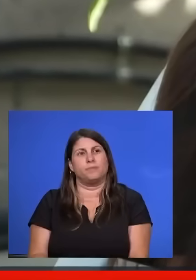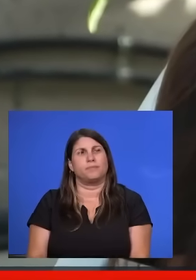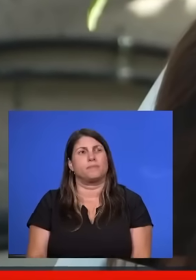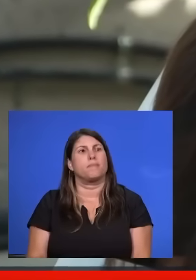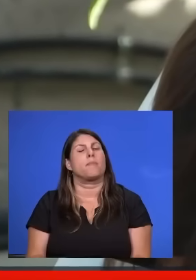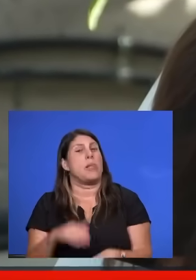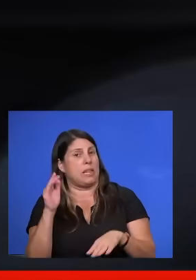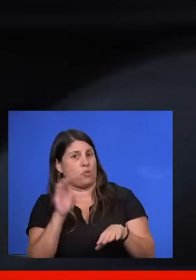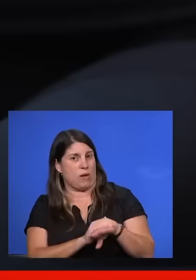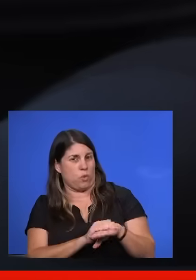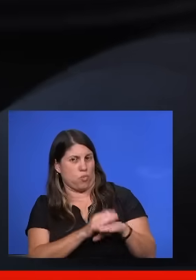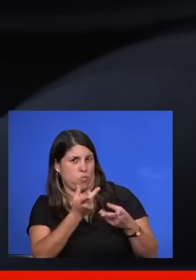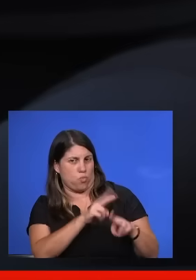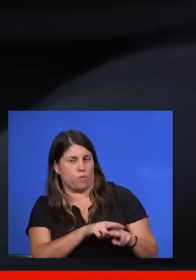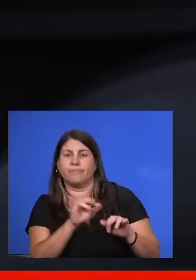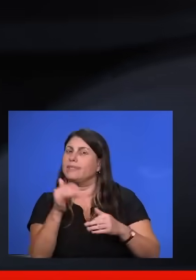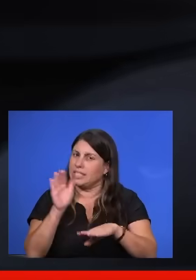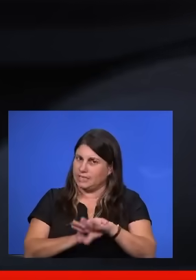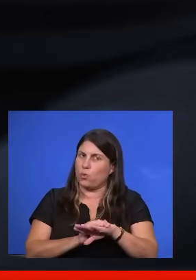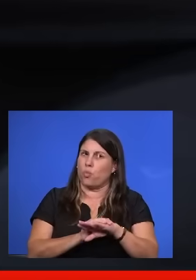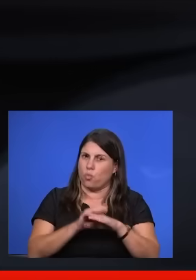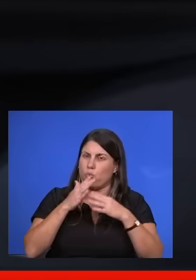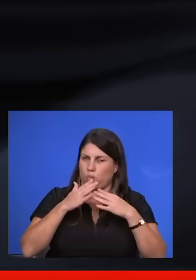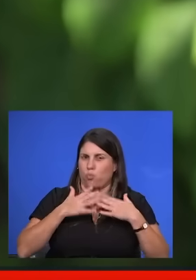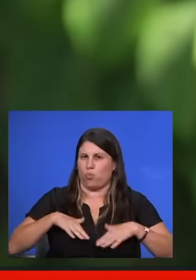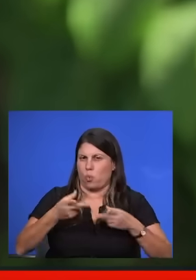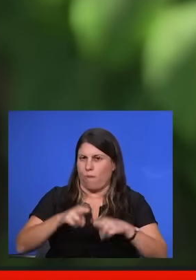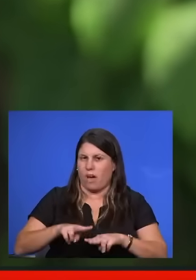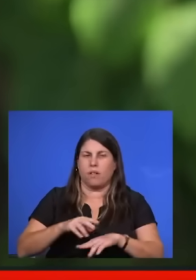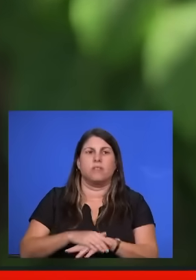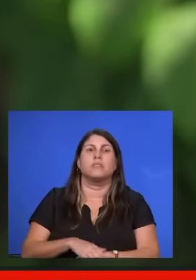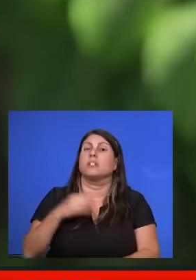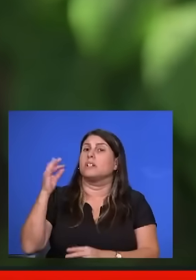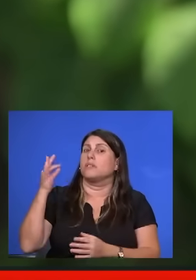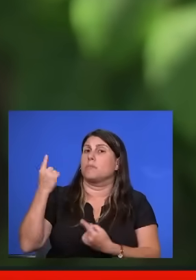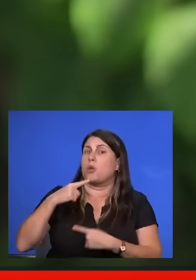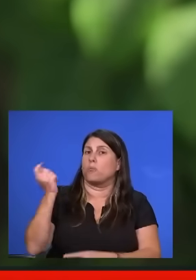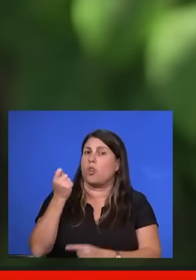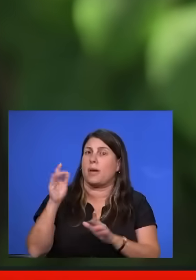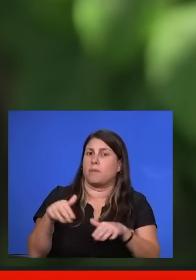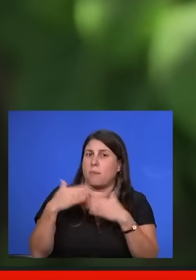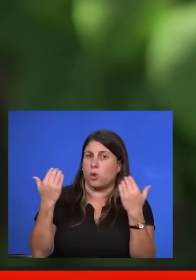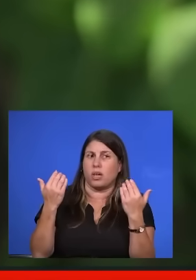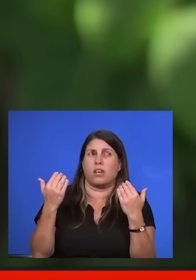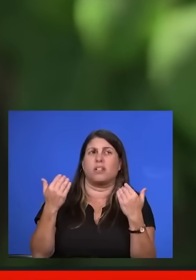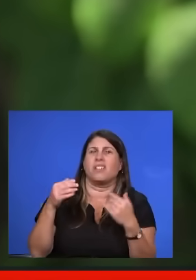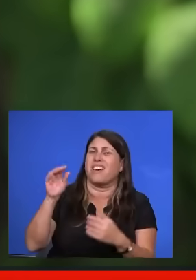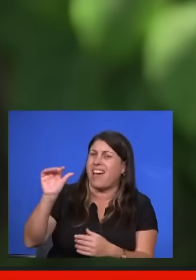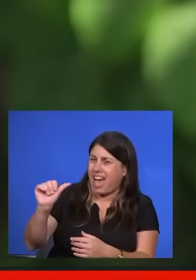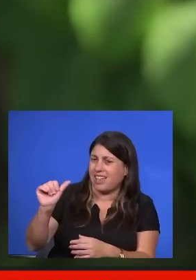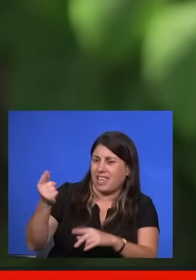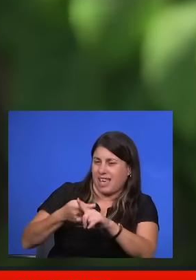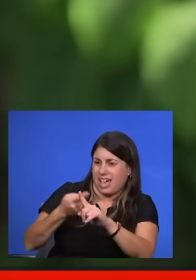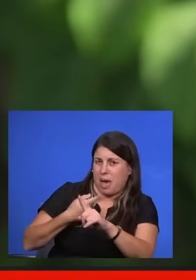שזיהו את הגופה שלו. ביום שבת בבוקר אריה חמי דיבר, יש לנו